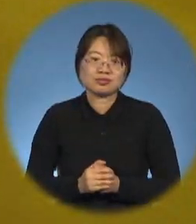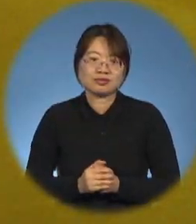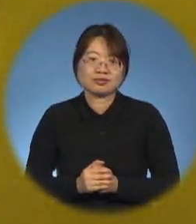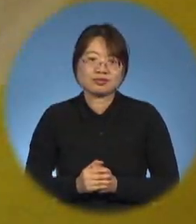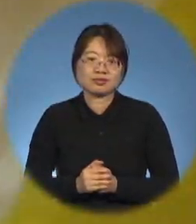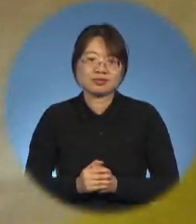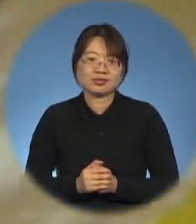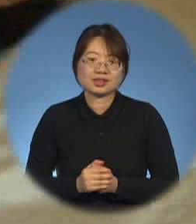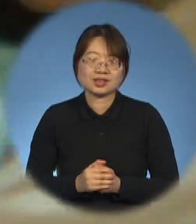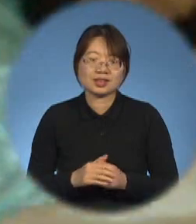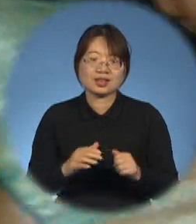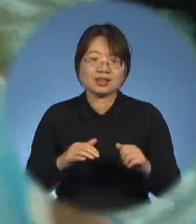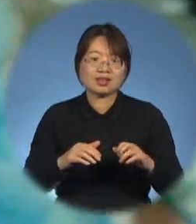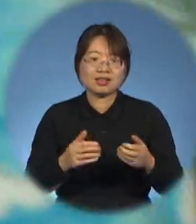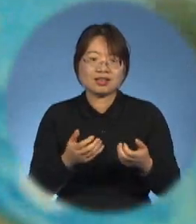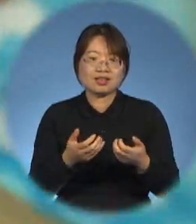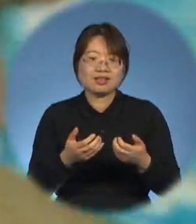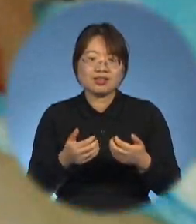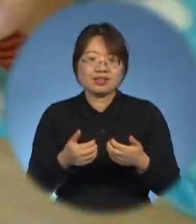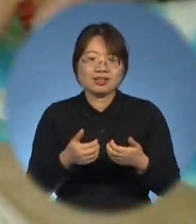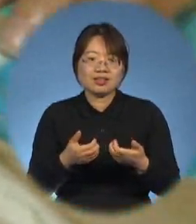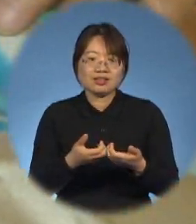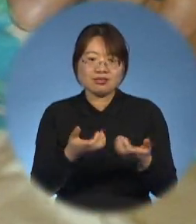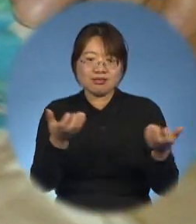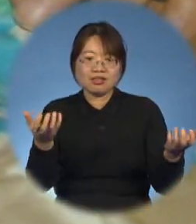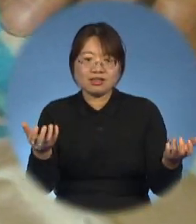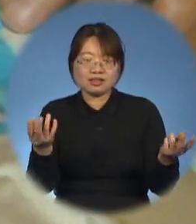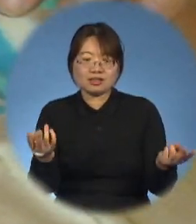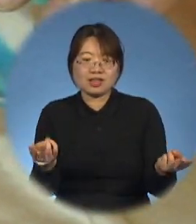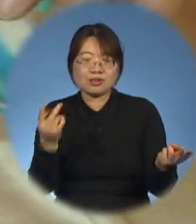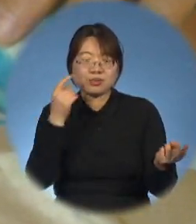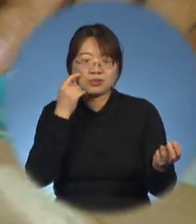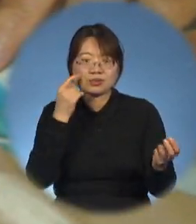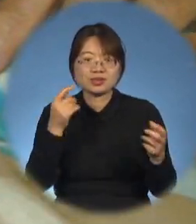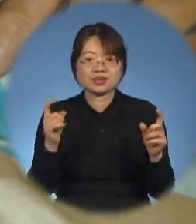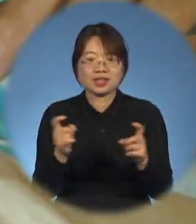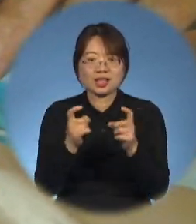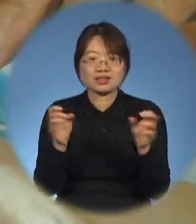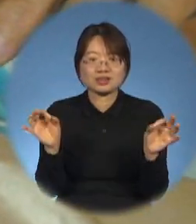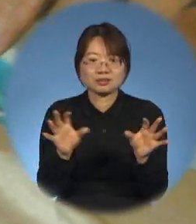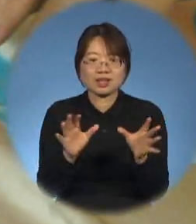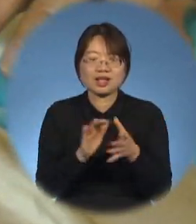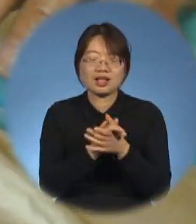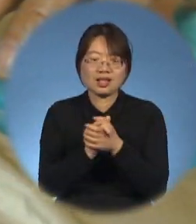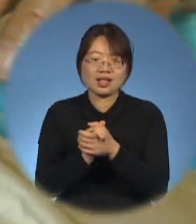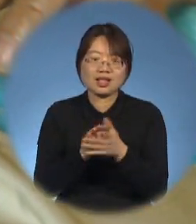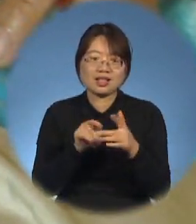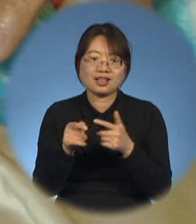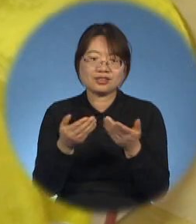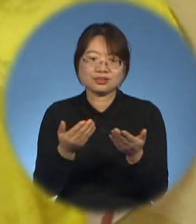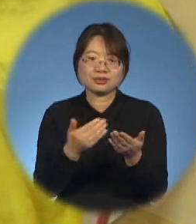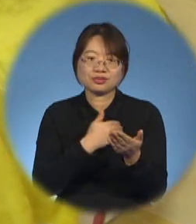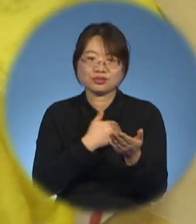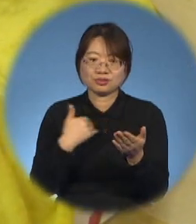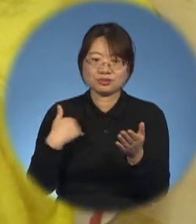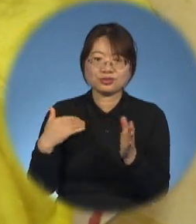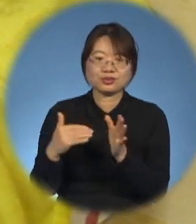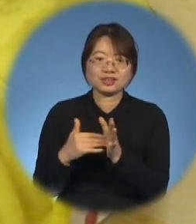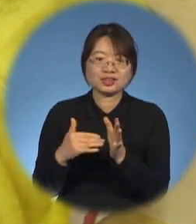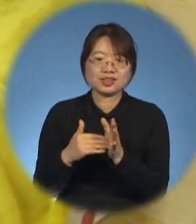아 그럼 오디 빠빠빠 로 나오는거 싸움 했다 삼바 이제 그만 이해를 하면 파 기계 5